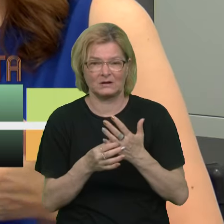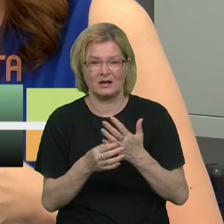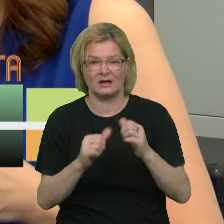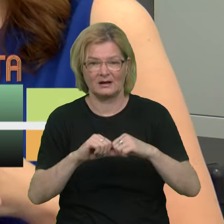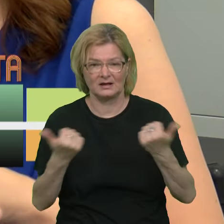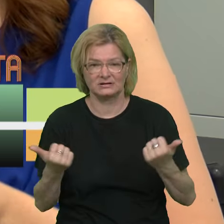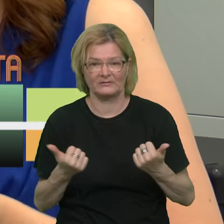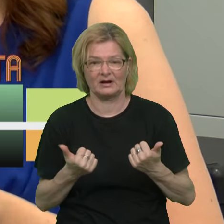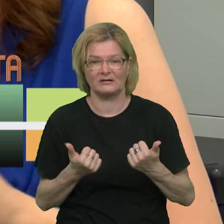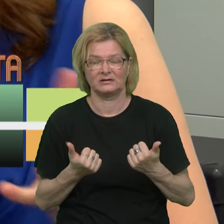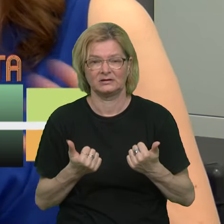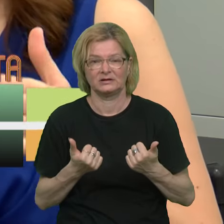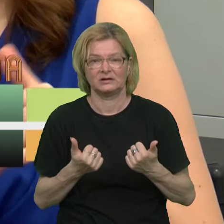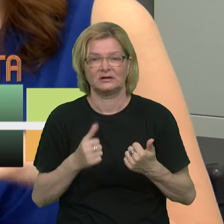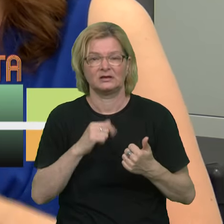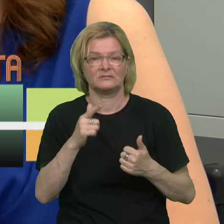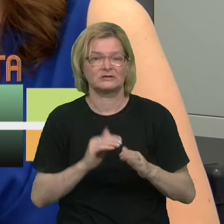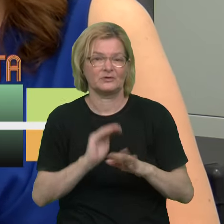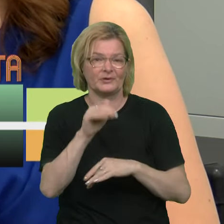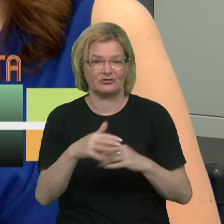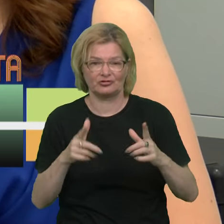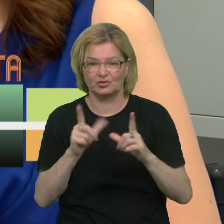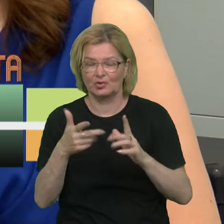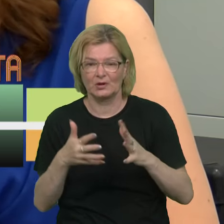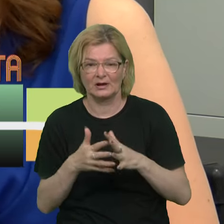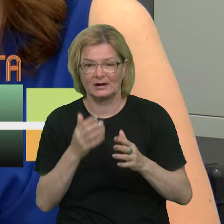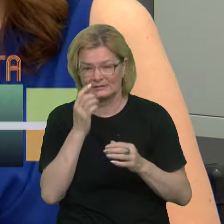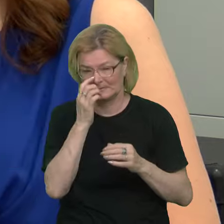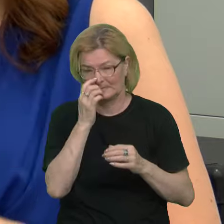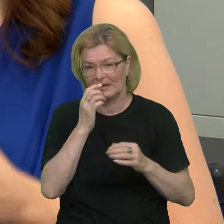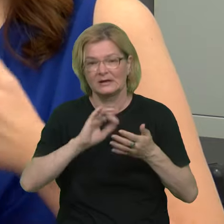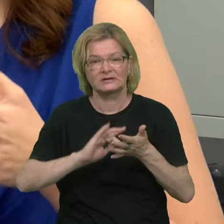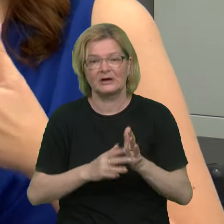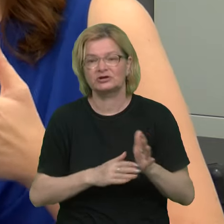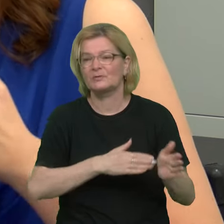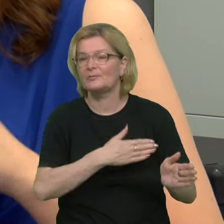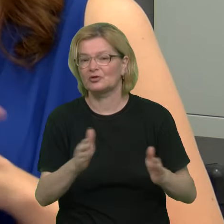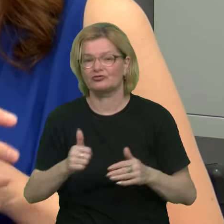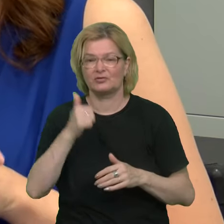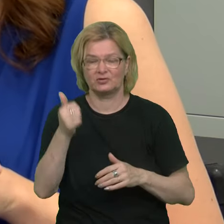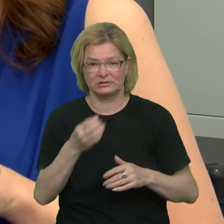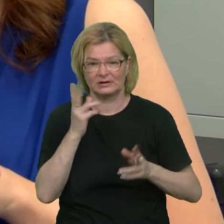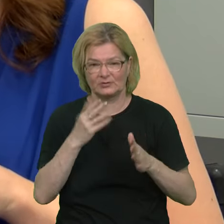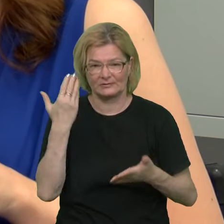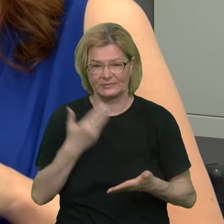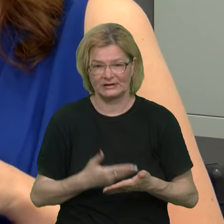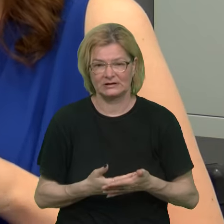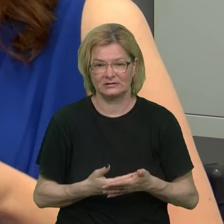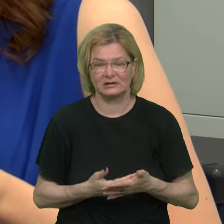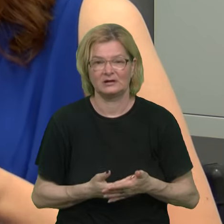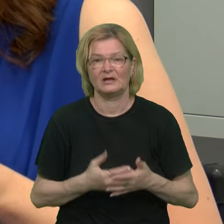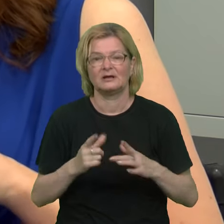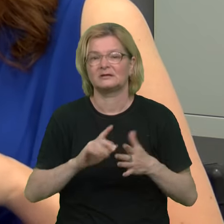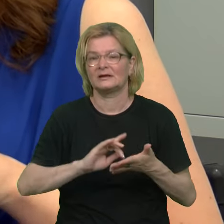iz braka i razvela sam se i ja i ona smo prešli u drugi grad i tako, svašta smo nešto prošle u godinu dana, ali evo moram